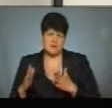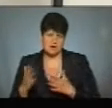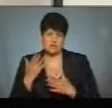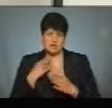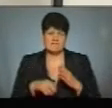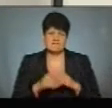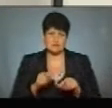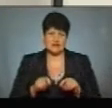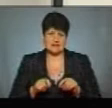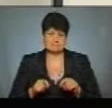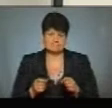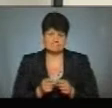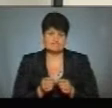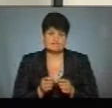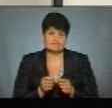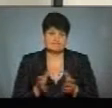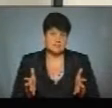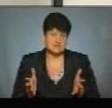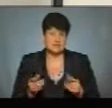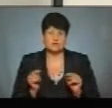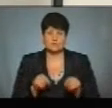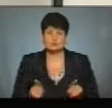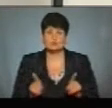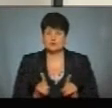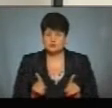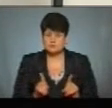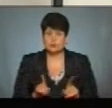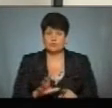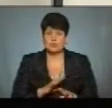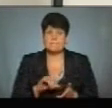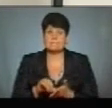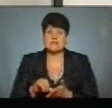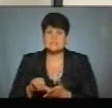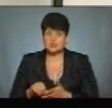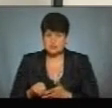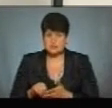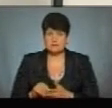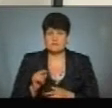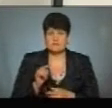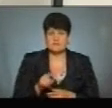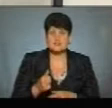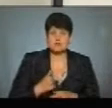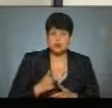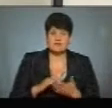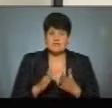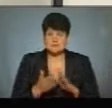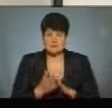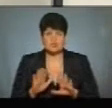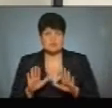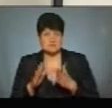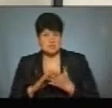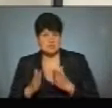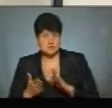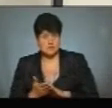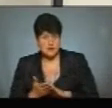випадки, коли вибори зривалися, як такі, через те, що були присутні там чи військовий стан, чи